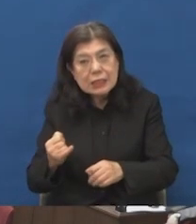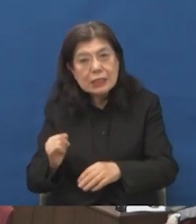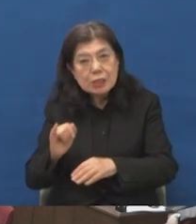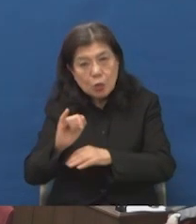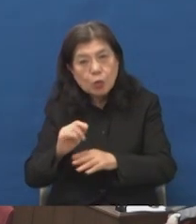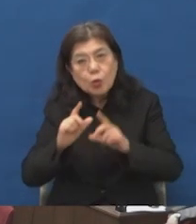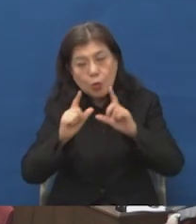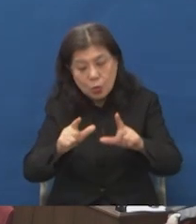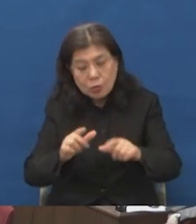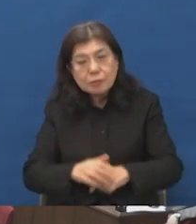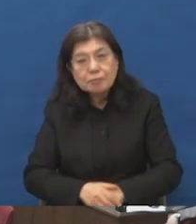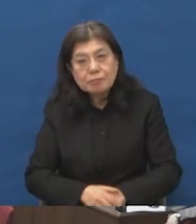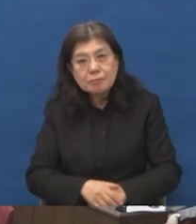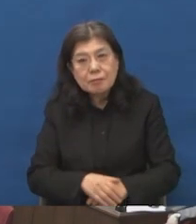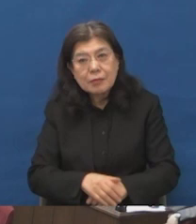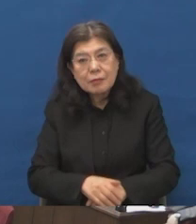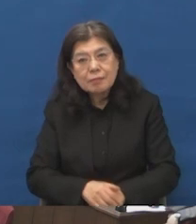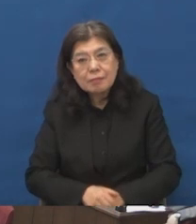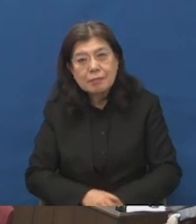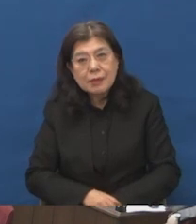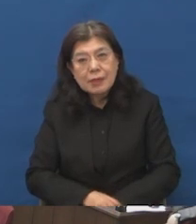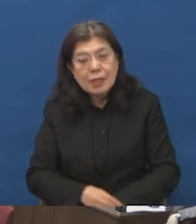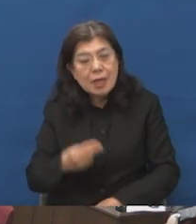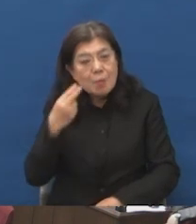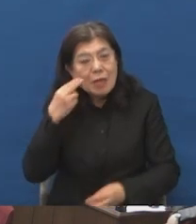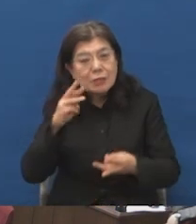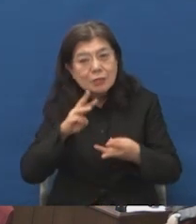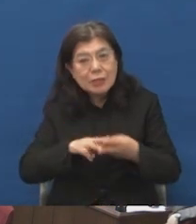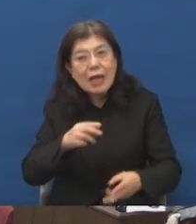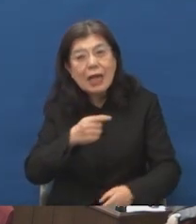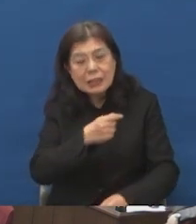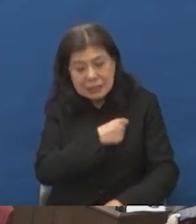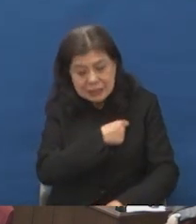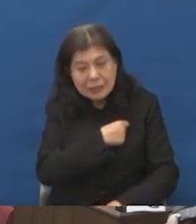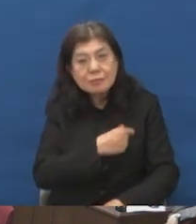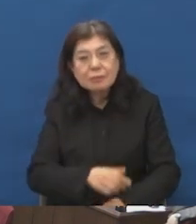委員長、松田恵子議員。